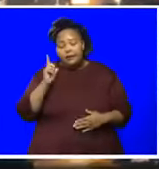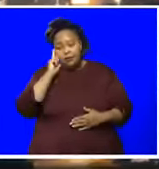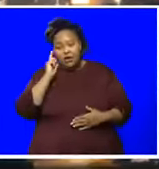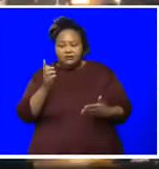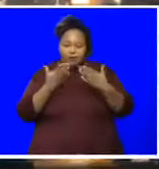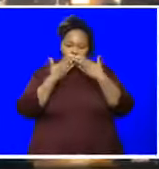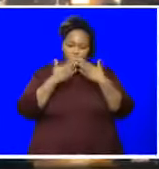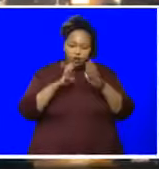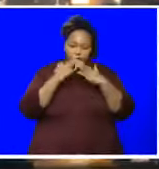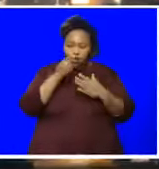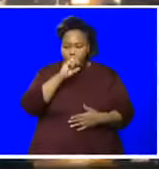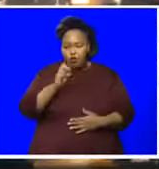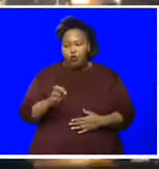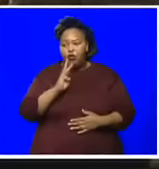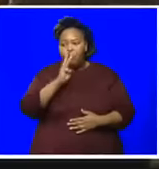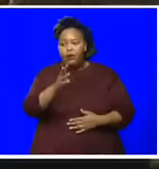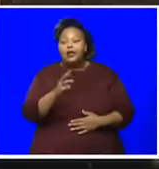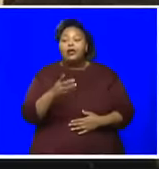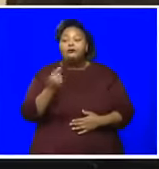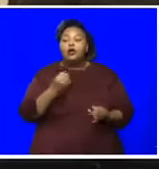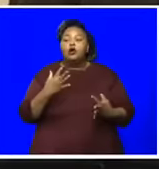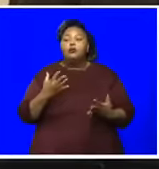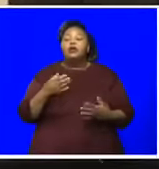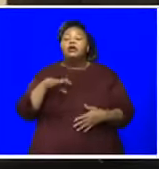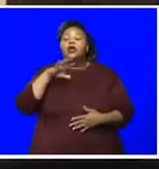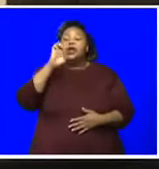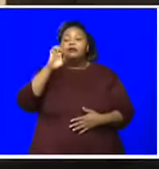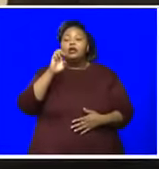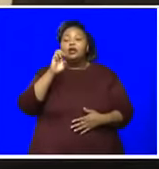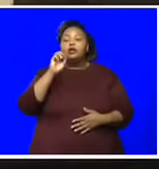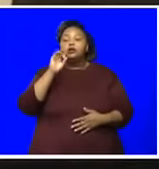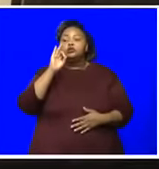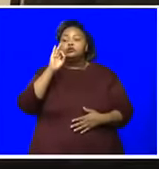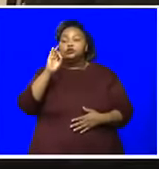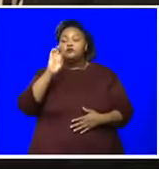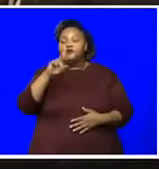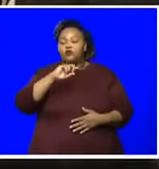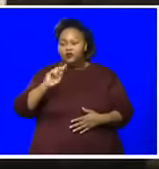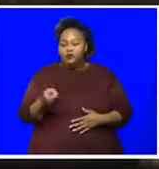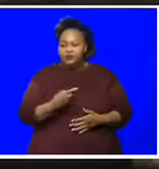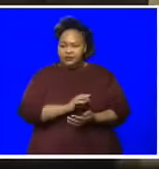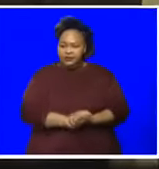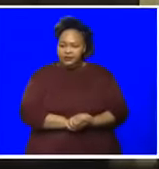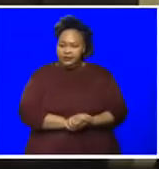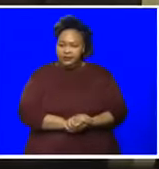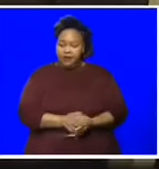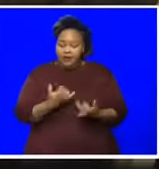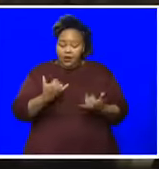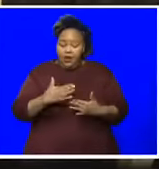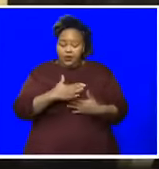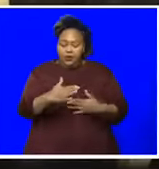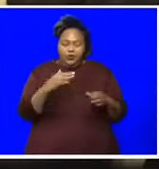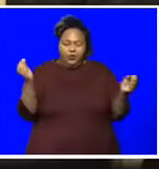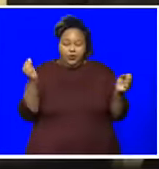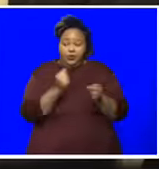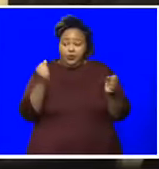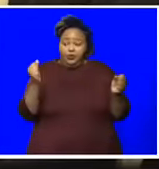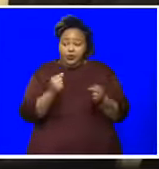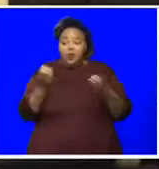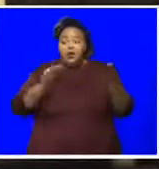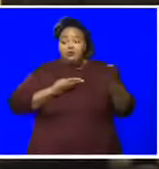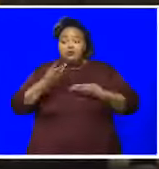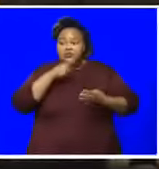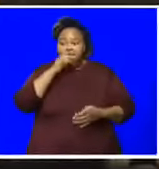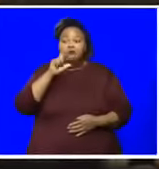lengu 24,000 emalangeni. Njengobe busika sebusonzela nemakhata asavele acalile, inkampani